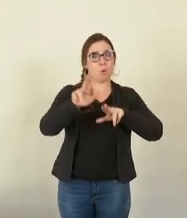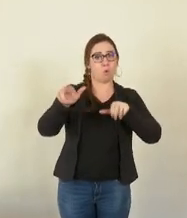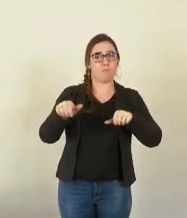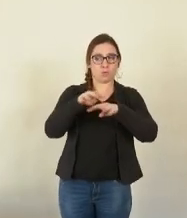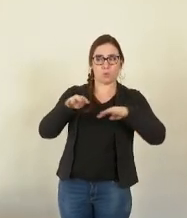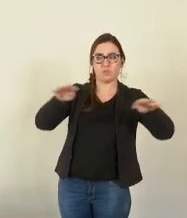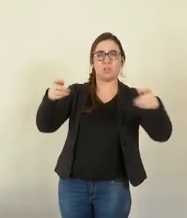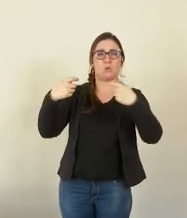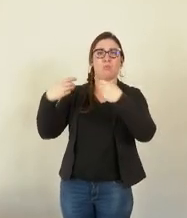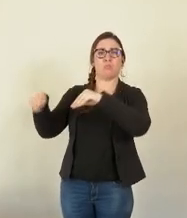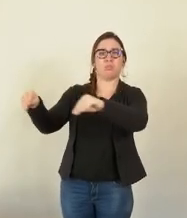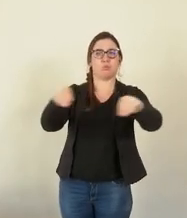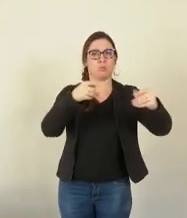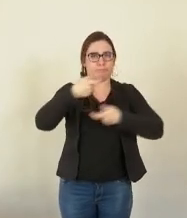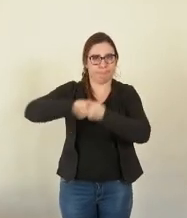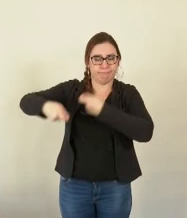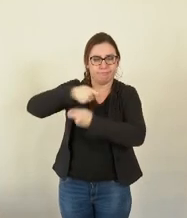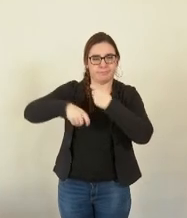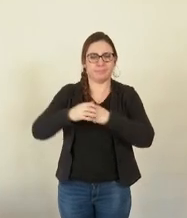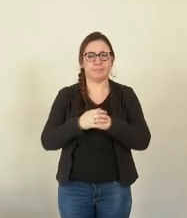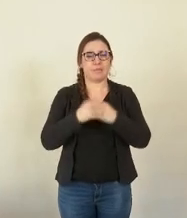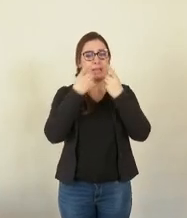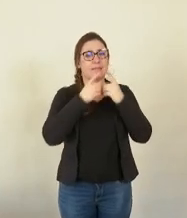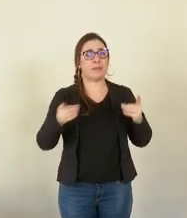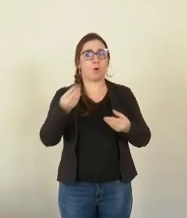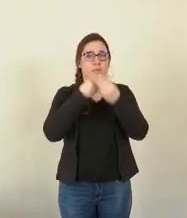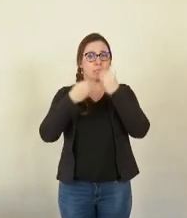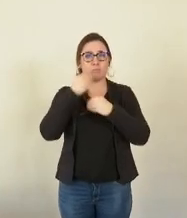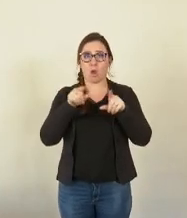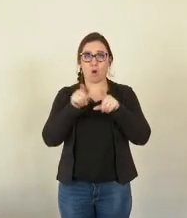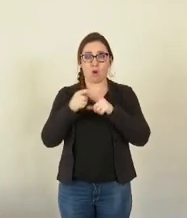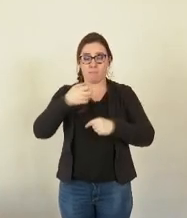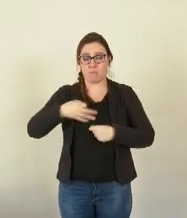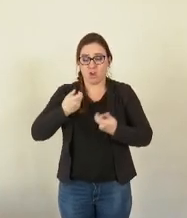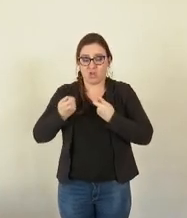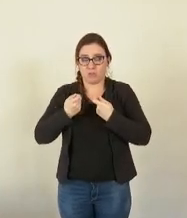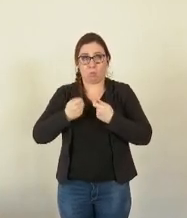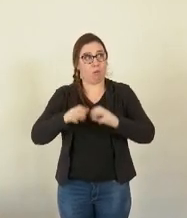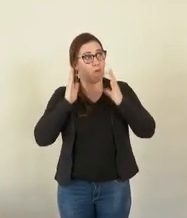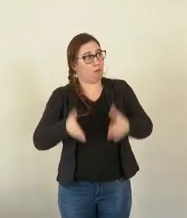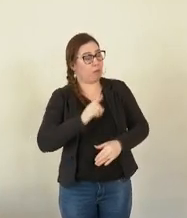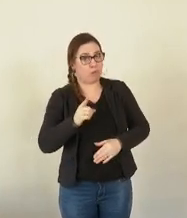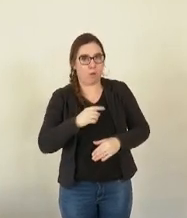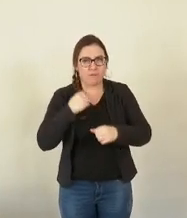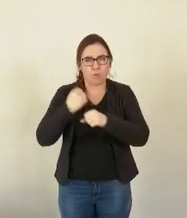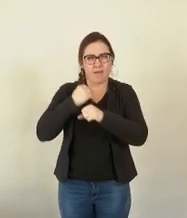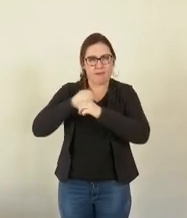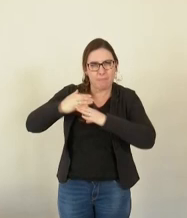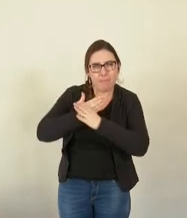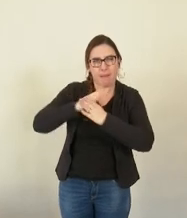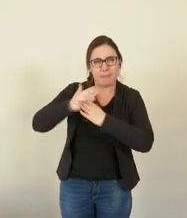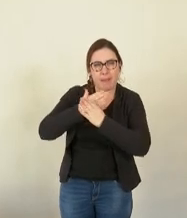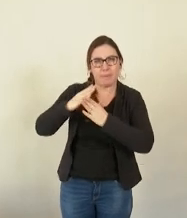de distribution la démocratie alimentaire c'est comme l'autogestion elle ne se décrète pas elle se travaille